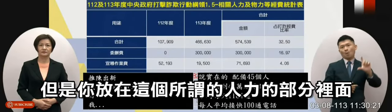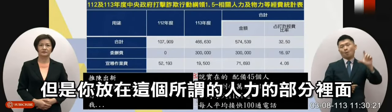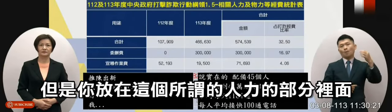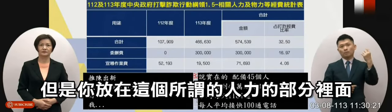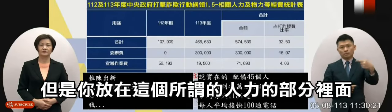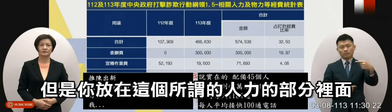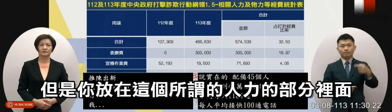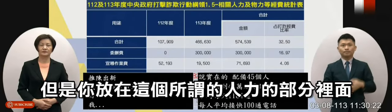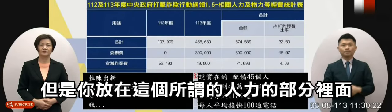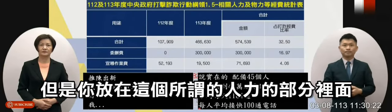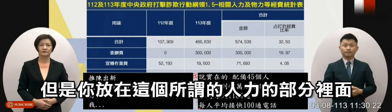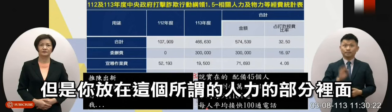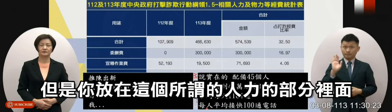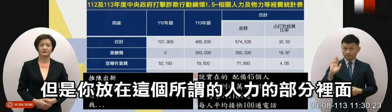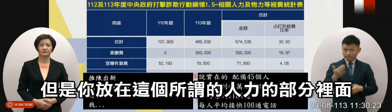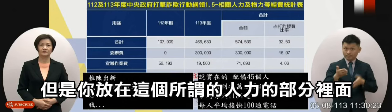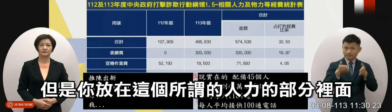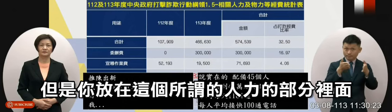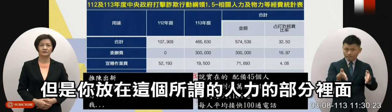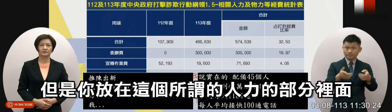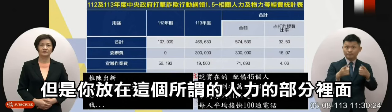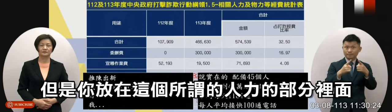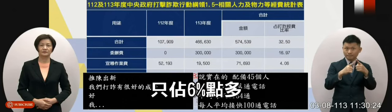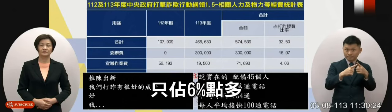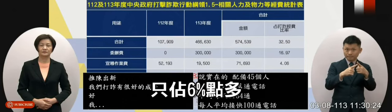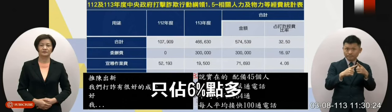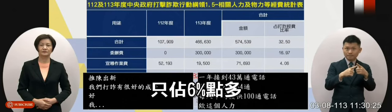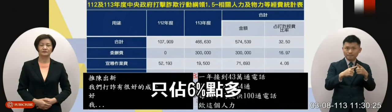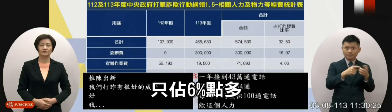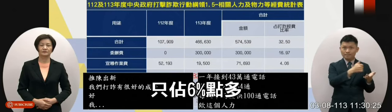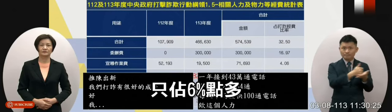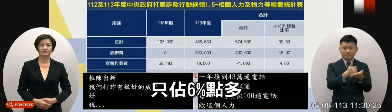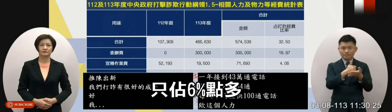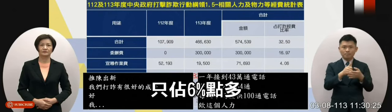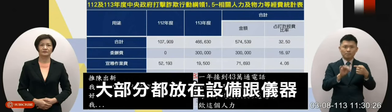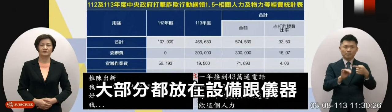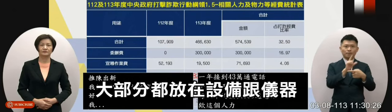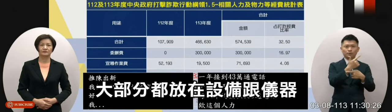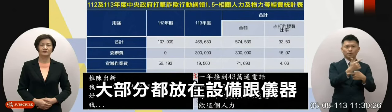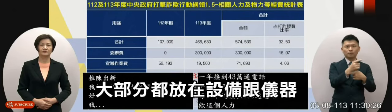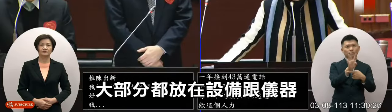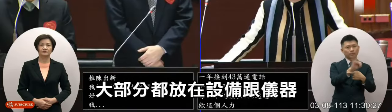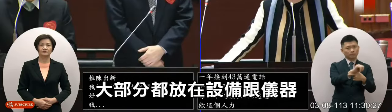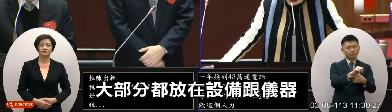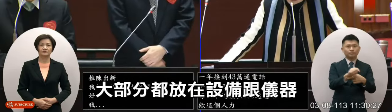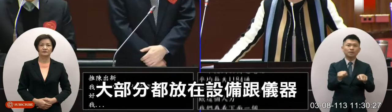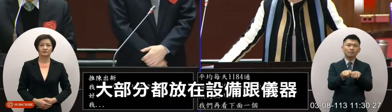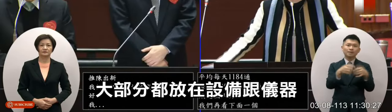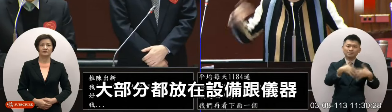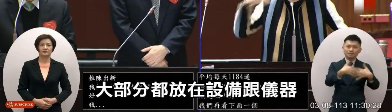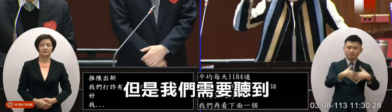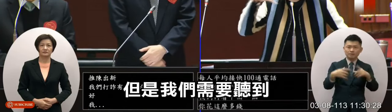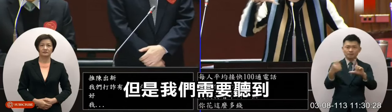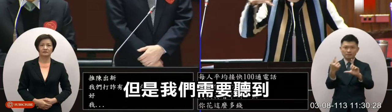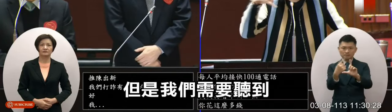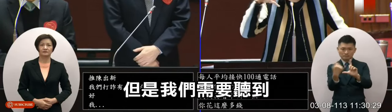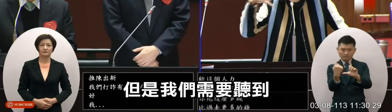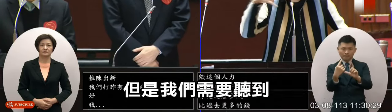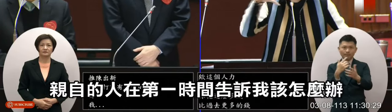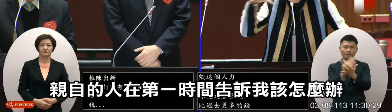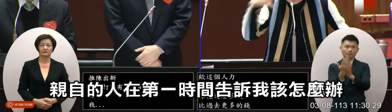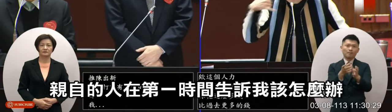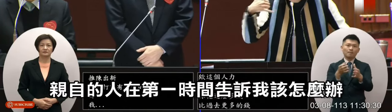花在这个所谓的人力的部分里面只占6%多，大部分都放在设备跟仪器。但是我们需要